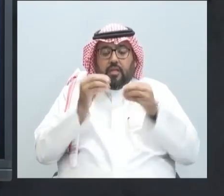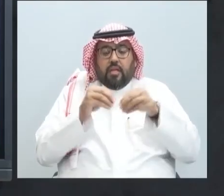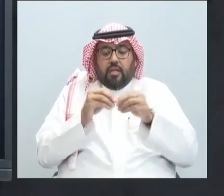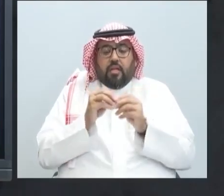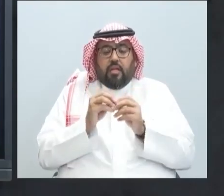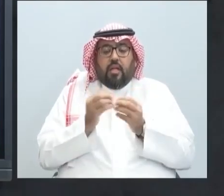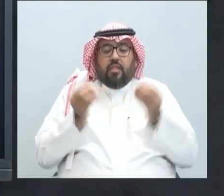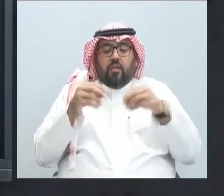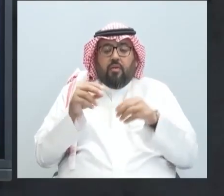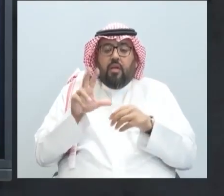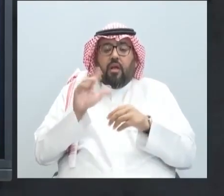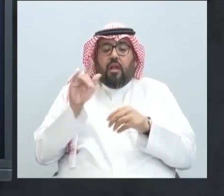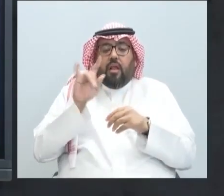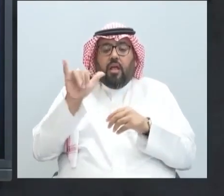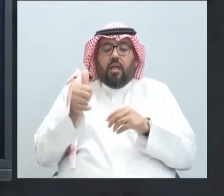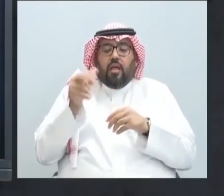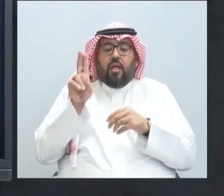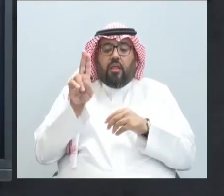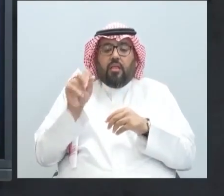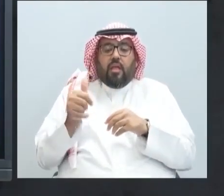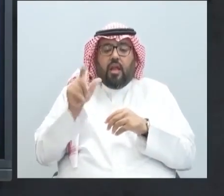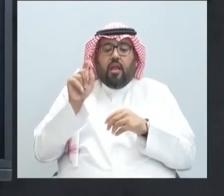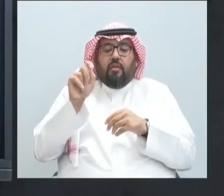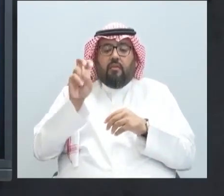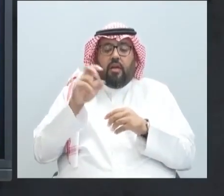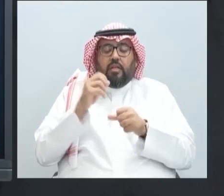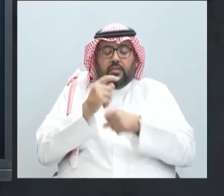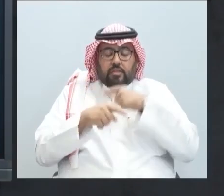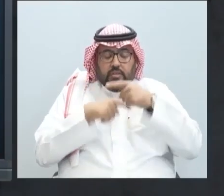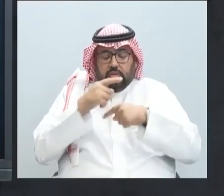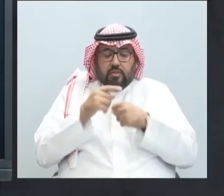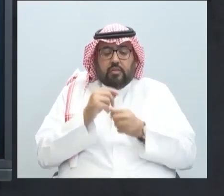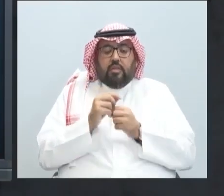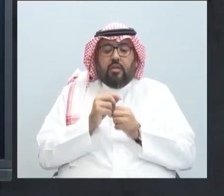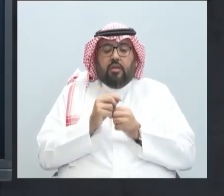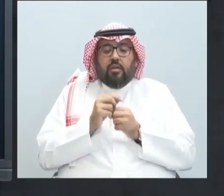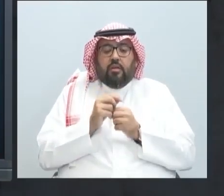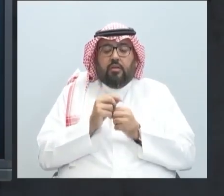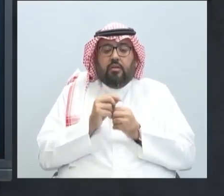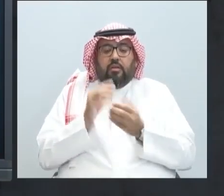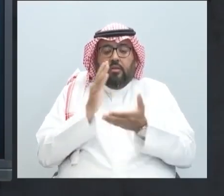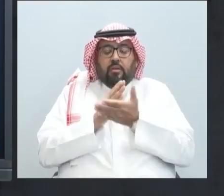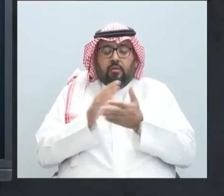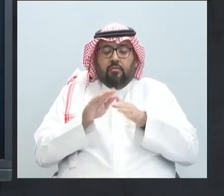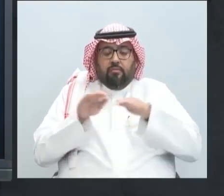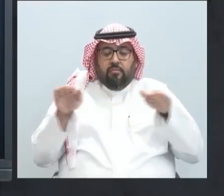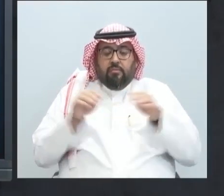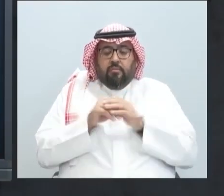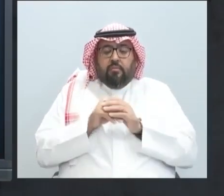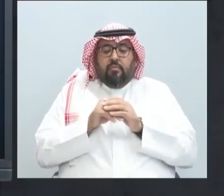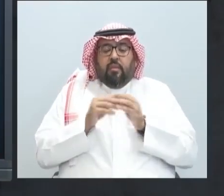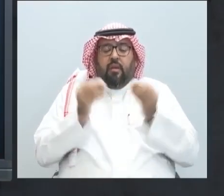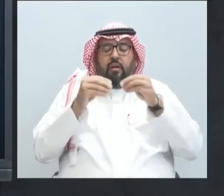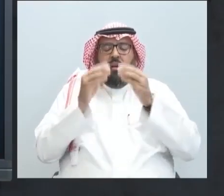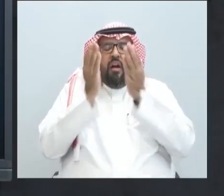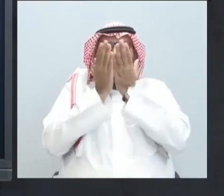تعويض الخلايا التالفه هنالك خلايا تعمل بشكل يومي هذه الخلايا تتعرض للتلف عندما يكون هنالك انقسام متساوي عندما يكون هنالك تجديد